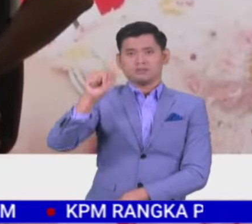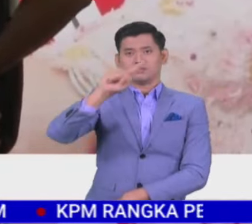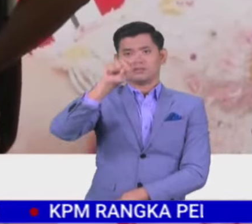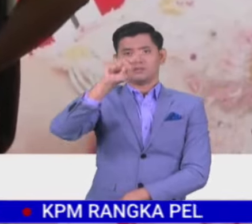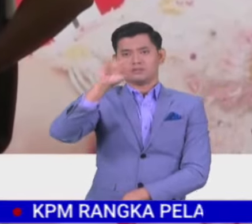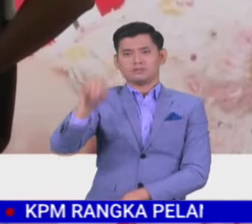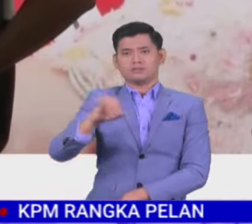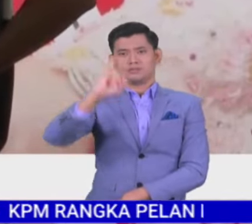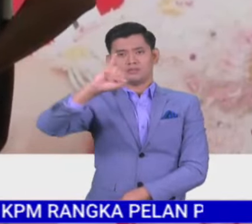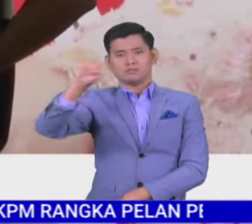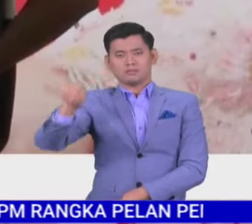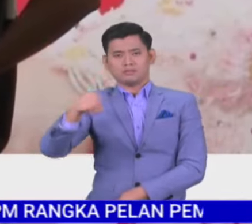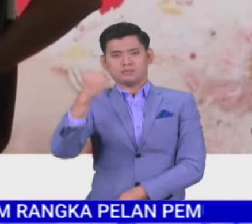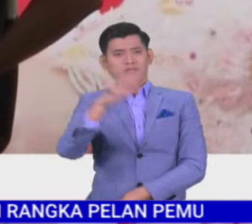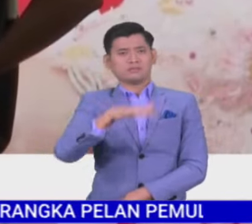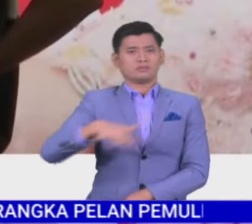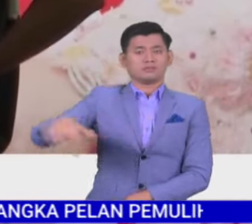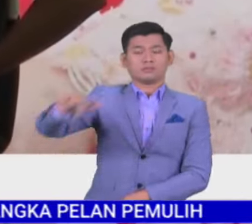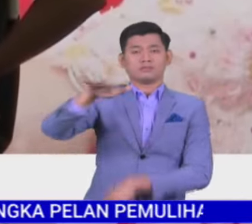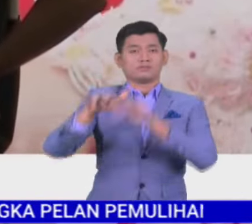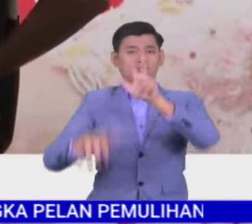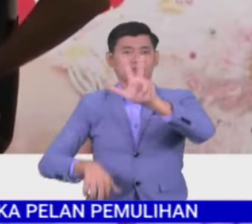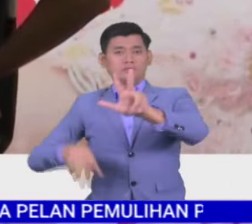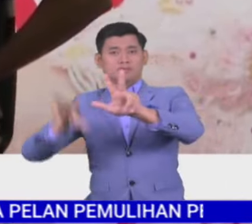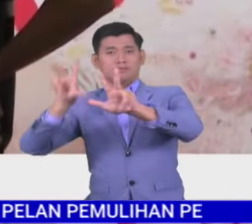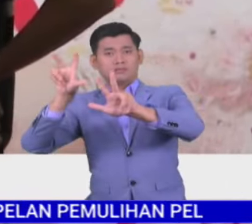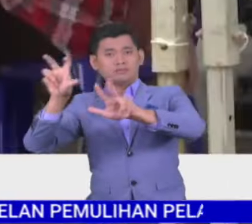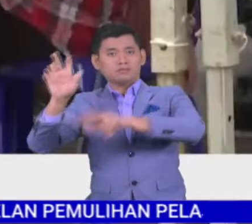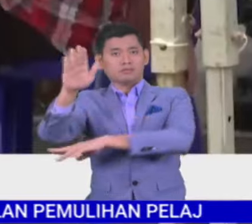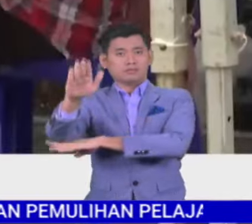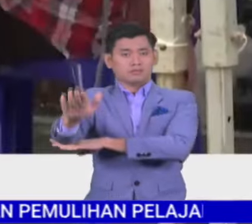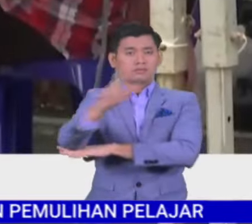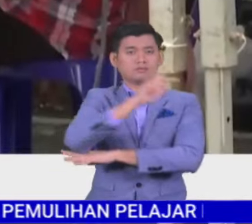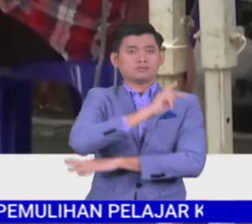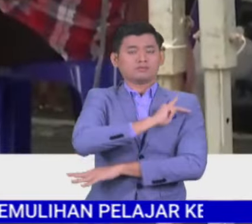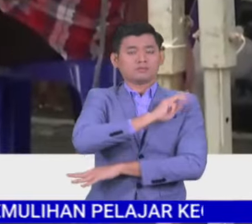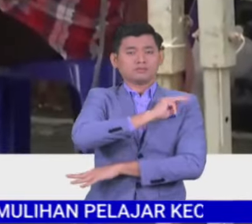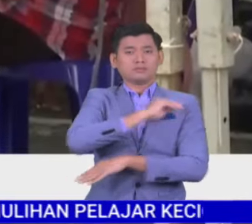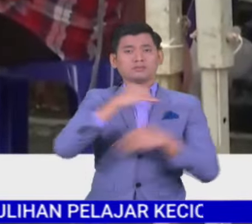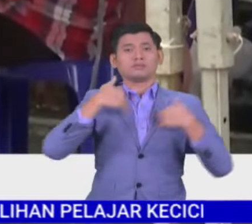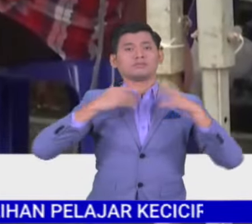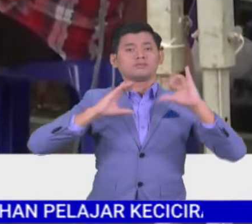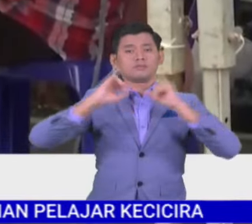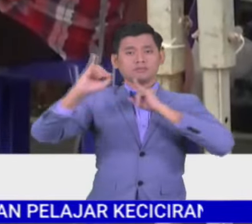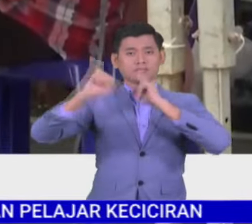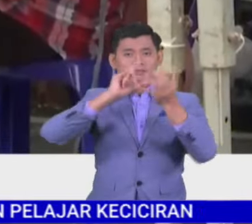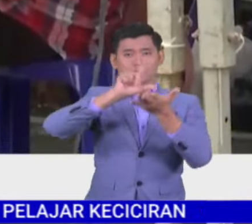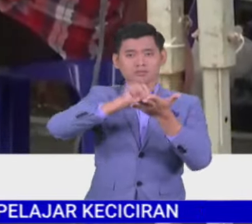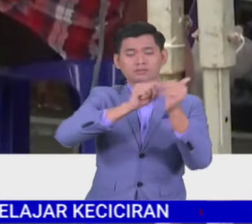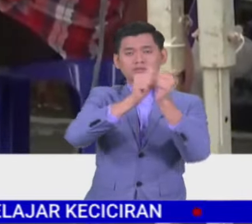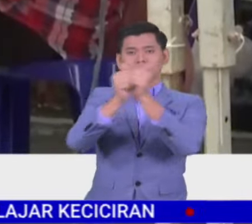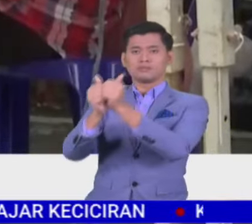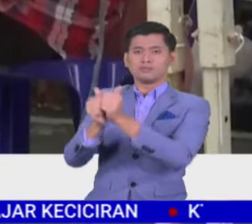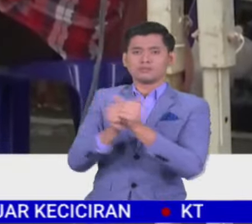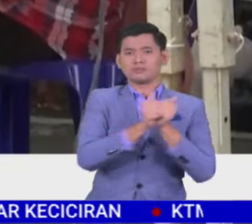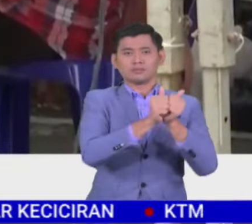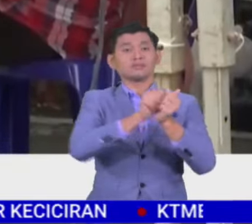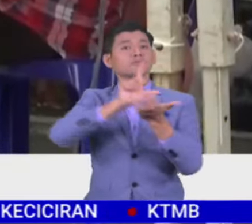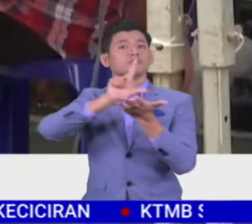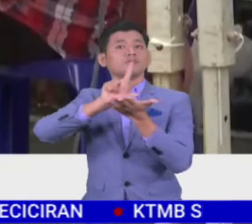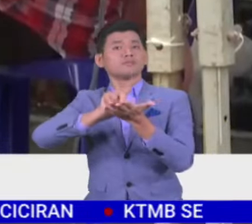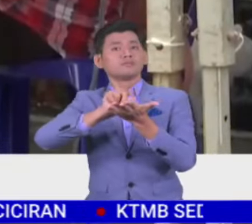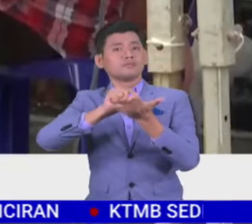330 petang tadi saya juga dimaklumkan bahwa ketua menteri juga ada membuat sidang media bersama dengan pengamalan media di luar kediaman